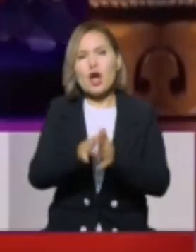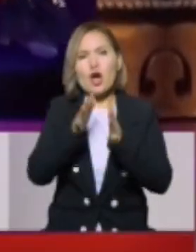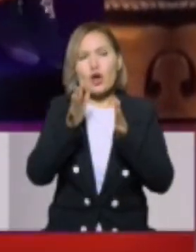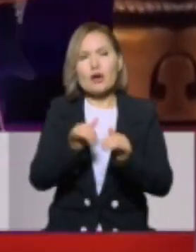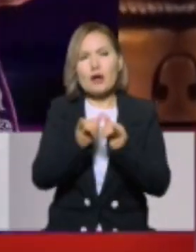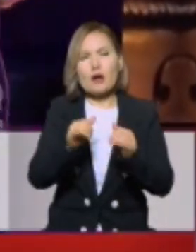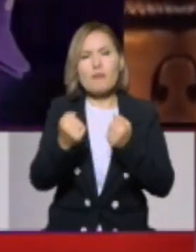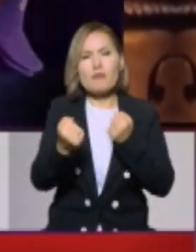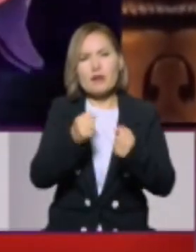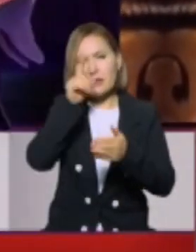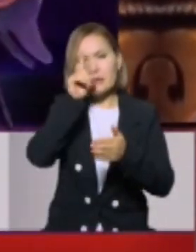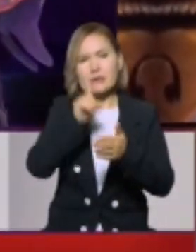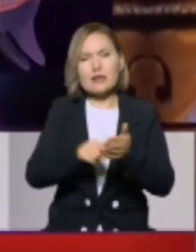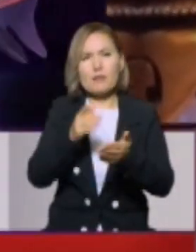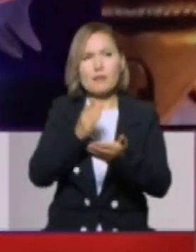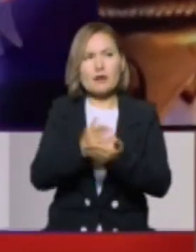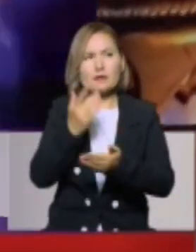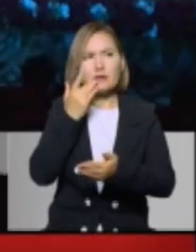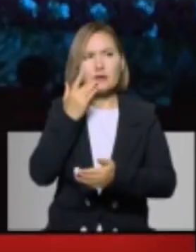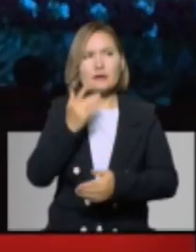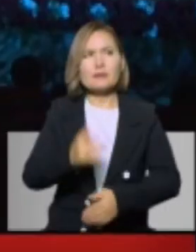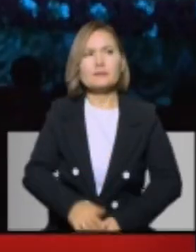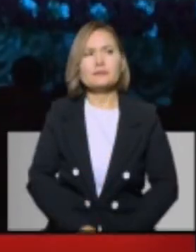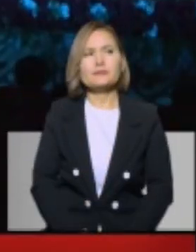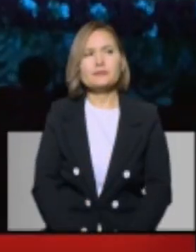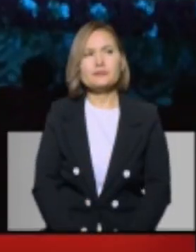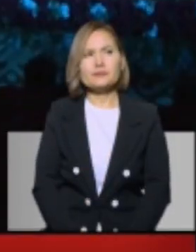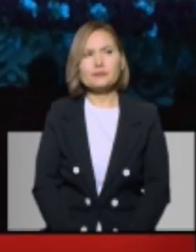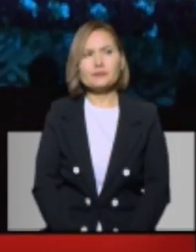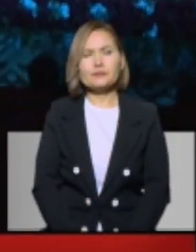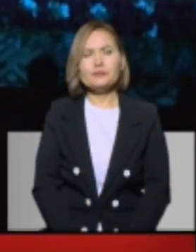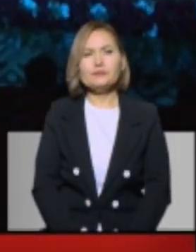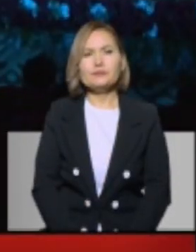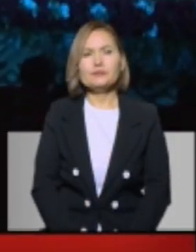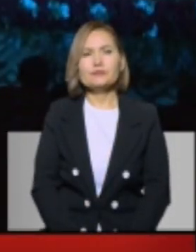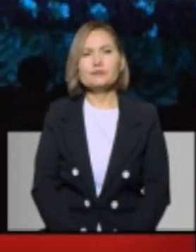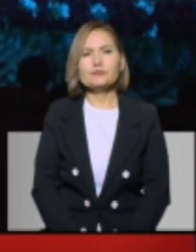берік сенім орнатты. Ғани Қалмаханов, Нұрлан Нұрбек, Қазақстан ұлттық телеарнасы, Шымкент.